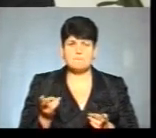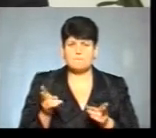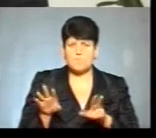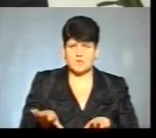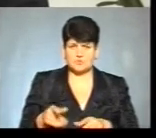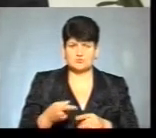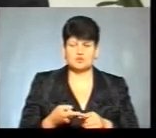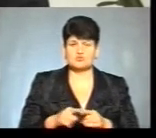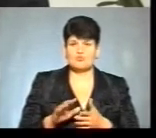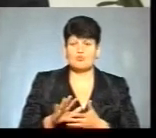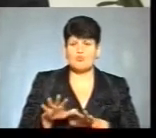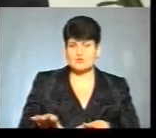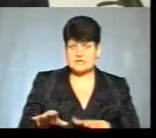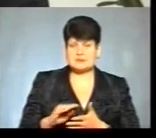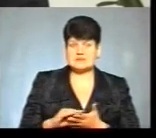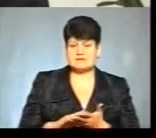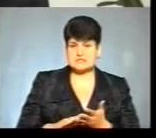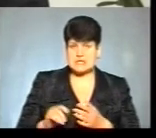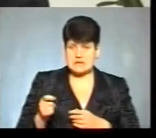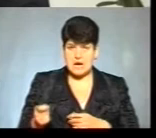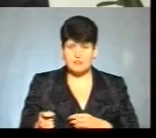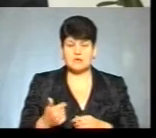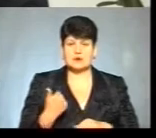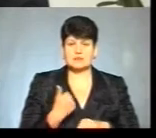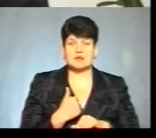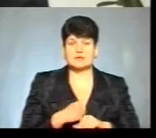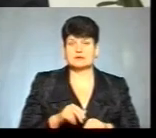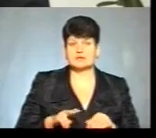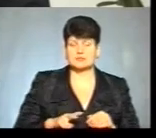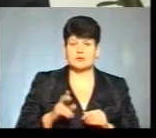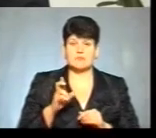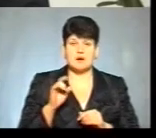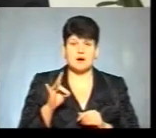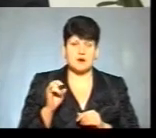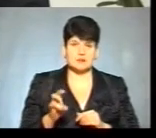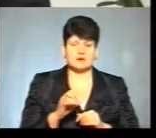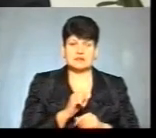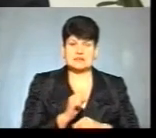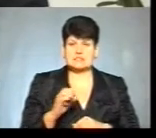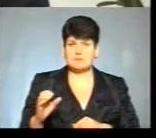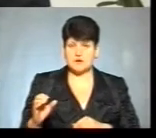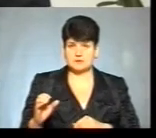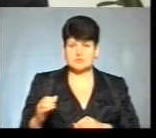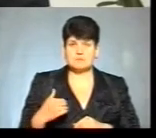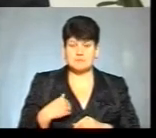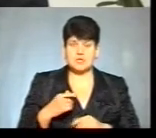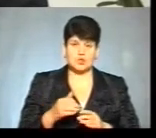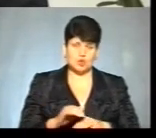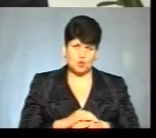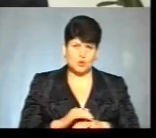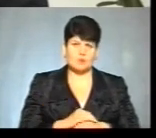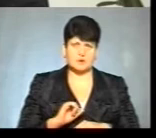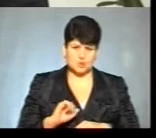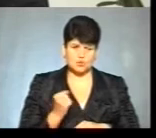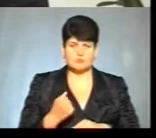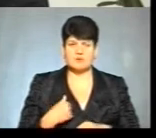посаду, написав заяву, і генеральним директором став Баран Андрій Степанович, мій добрий друг, з яким